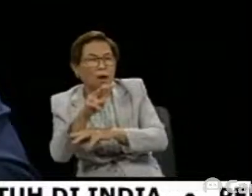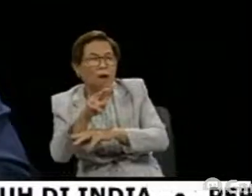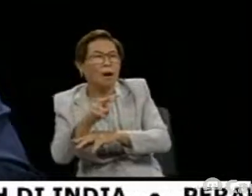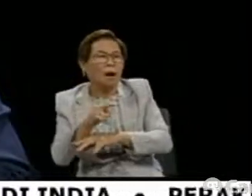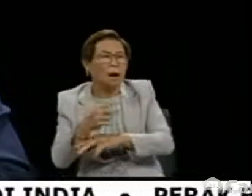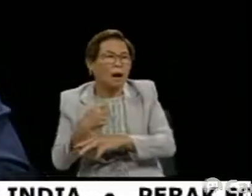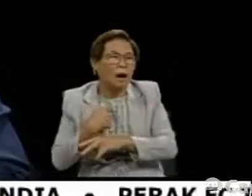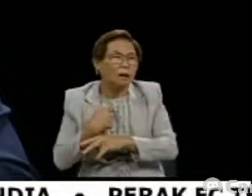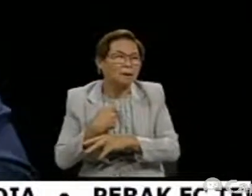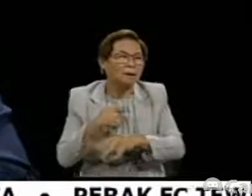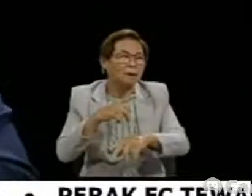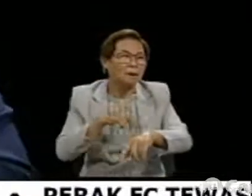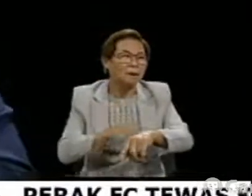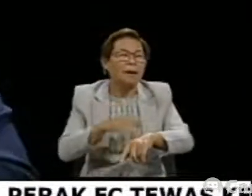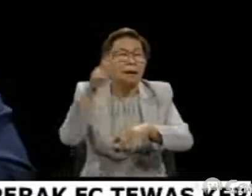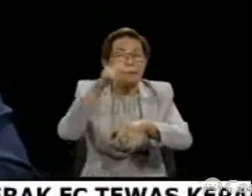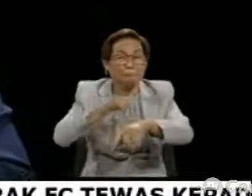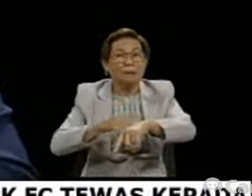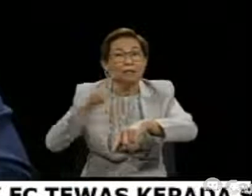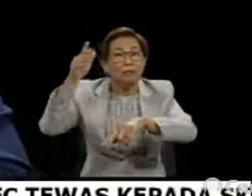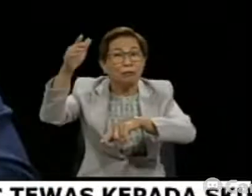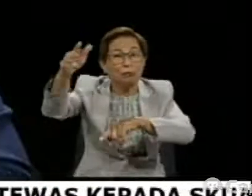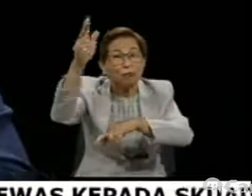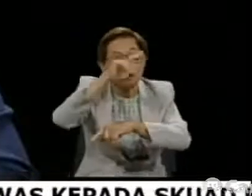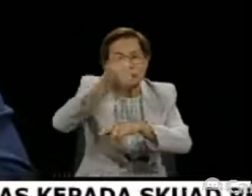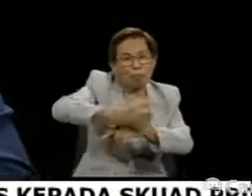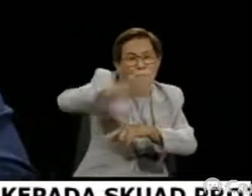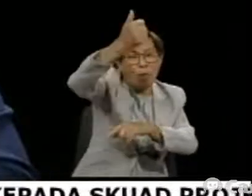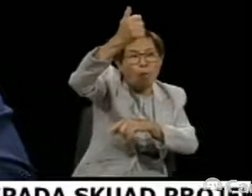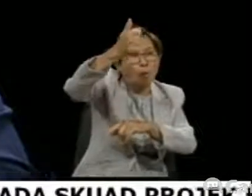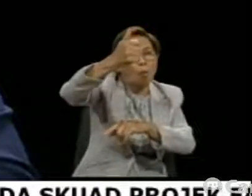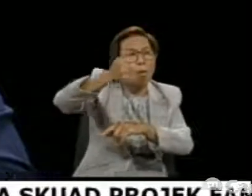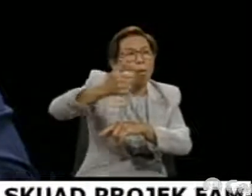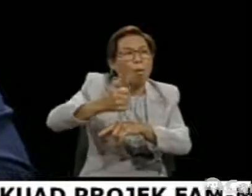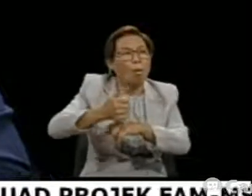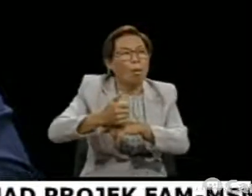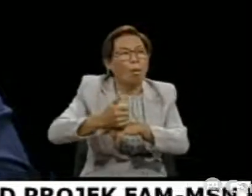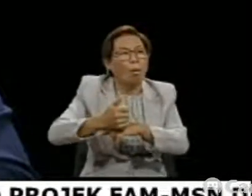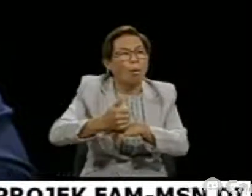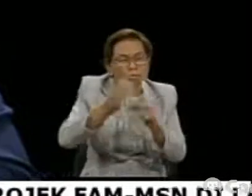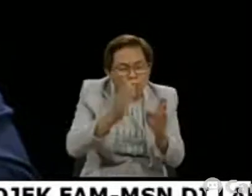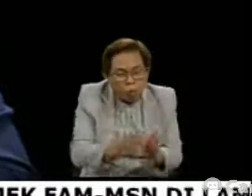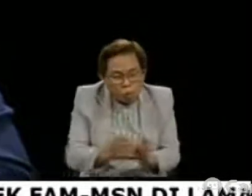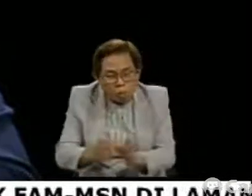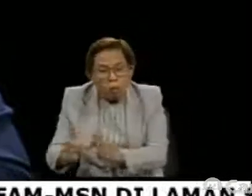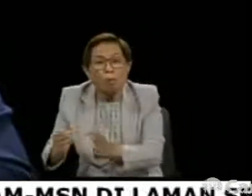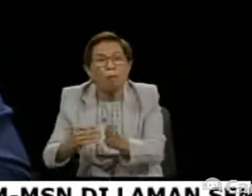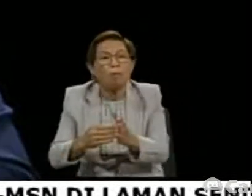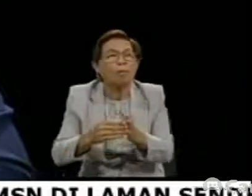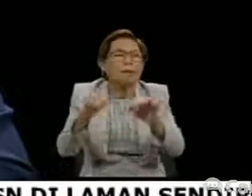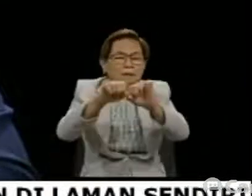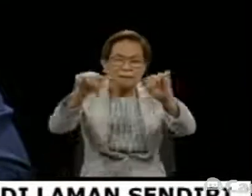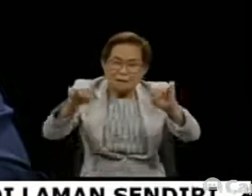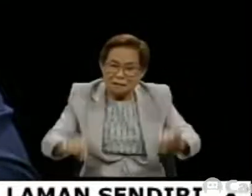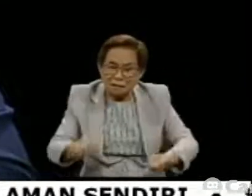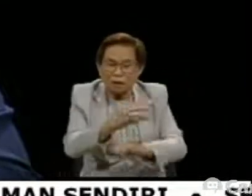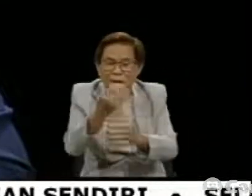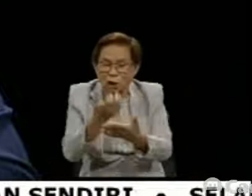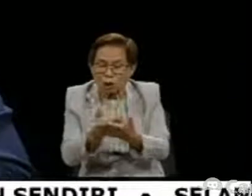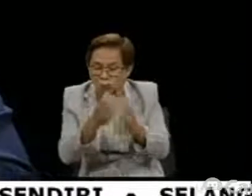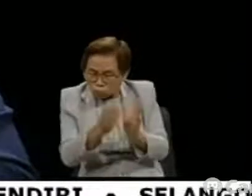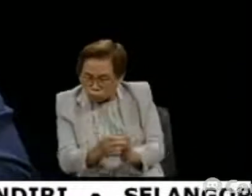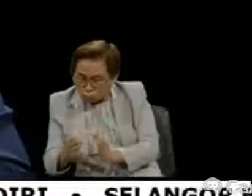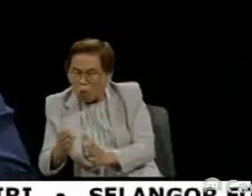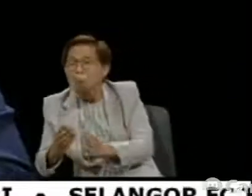kesedihannya dan panjang kerajaan juga akan mengutamakan pembaruan struktur Yes coliforms dari segi fiskel dari segi ekonomi supaya kita